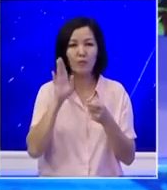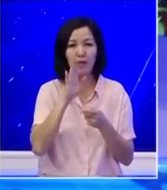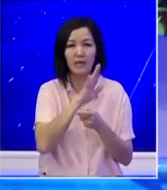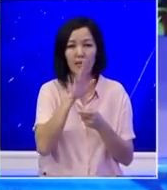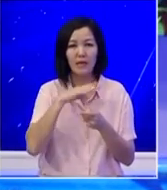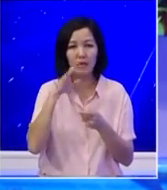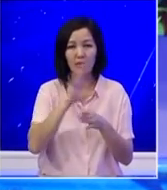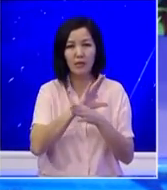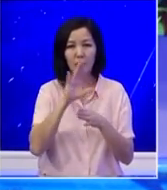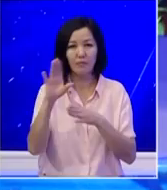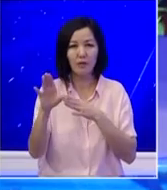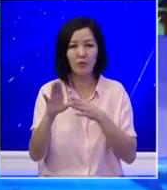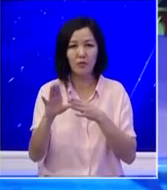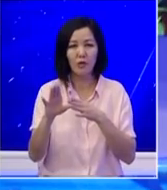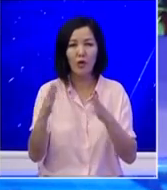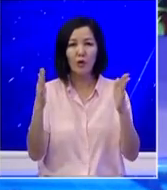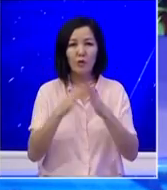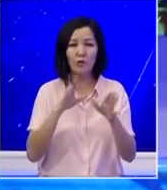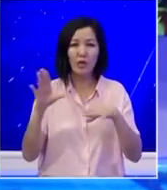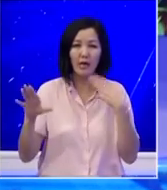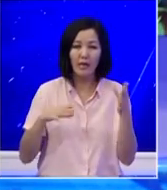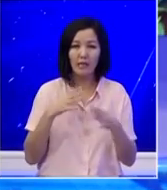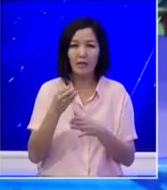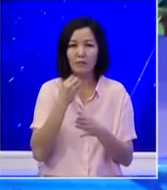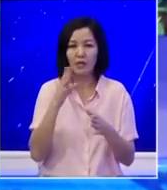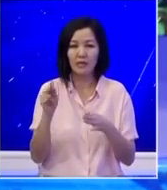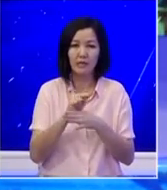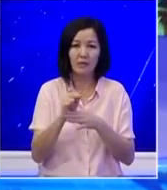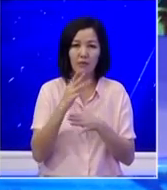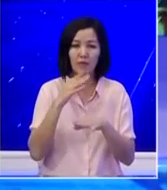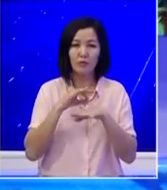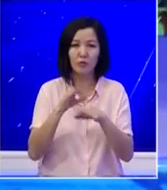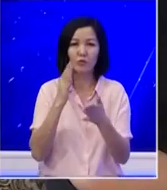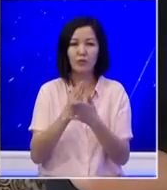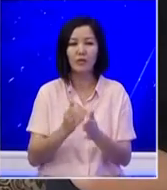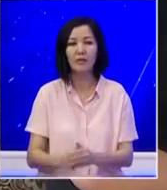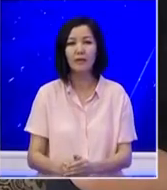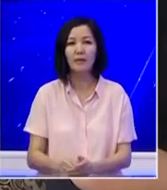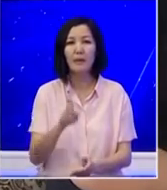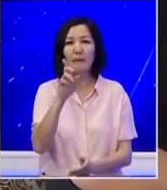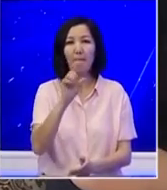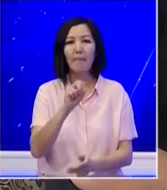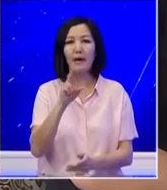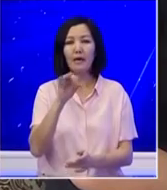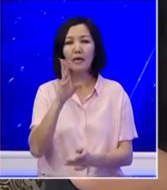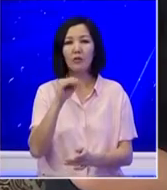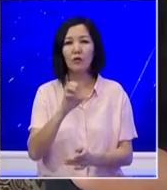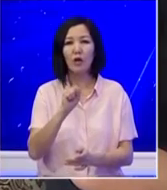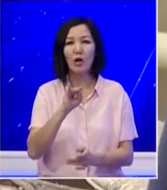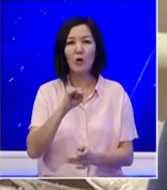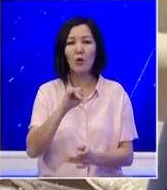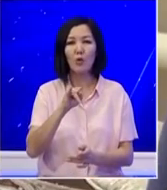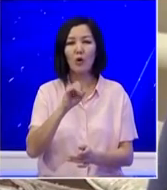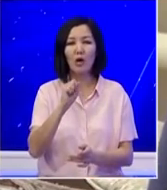өз кезегінде бұл нұсқаулықтарды үйде қайталап оң нәтижеге қол жеткізіп отыр. Бақытгүл Сүлейменова аутизм дертіне